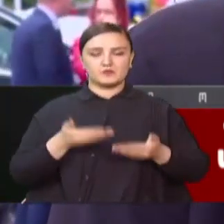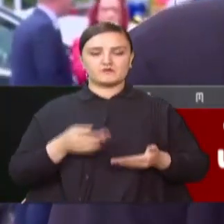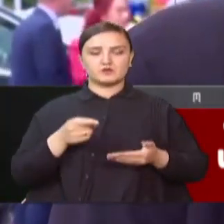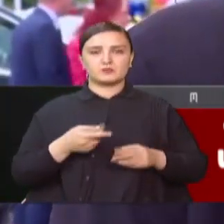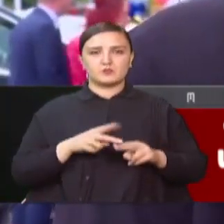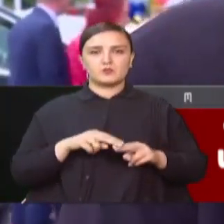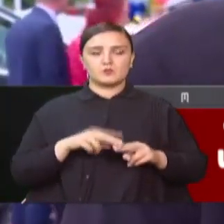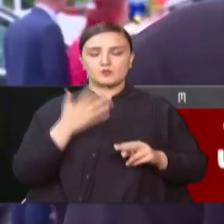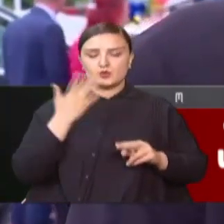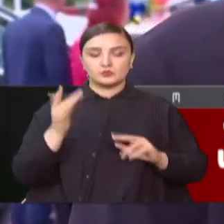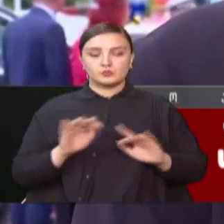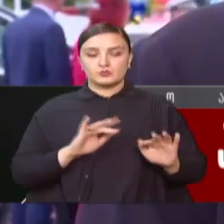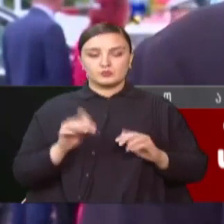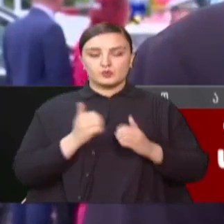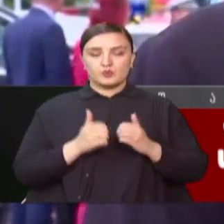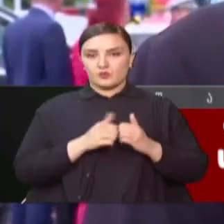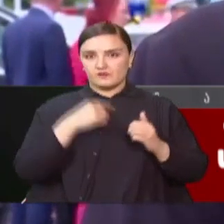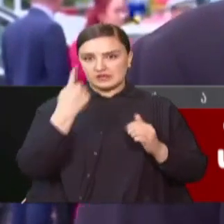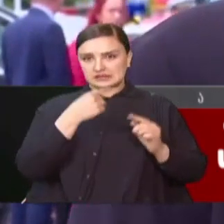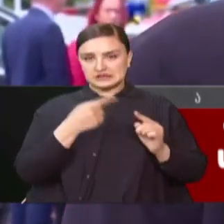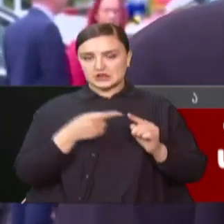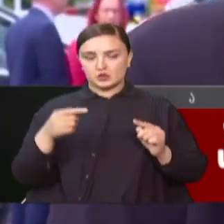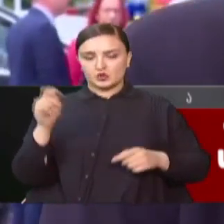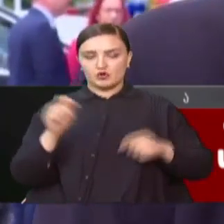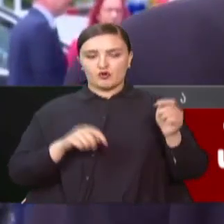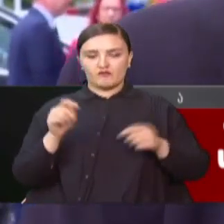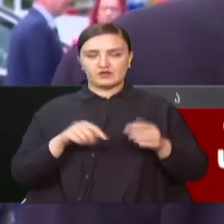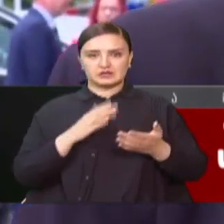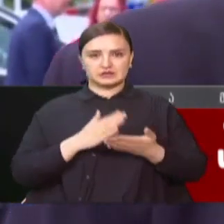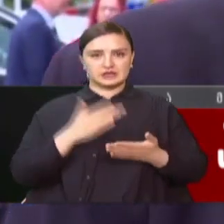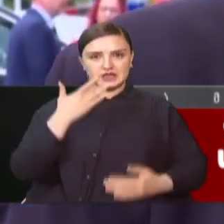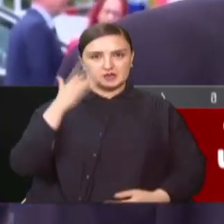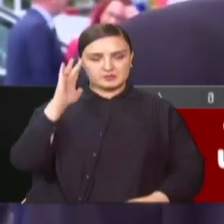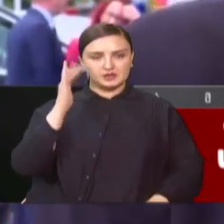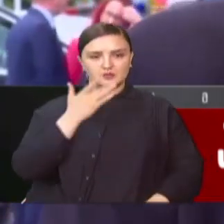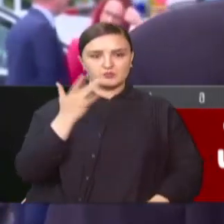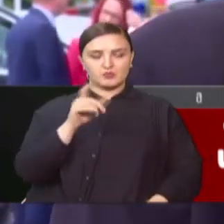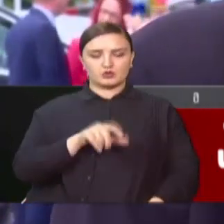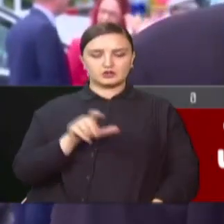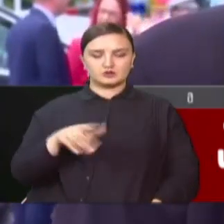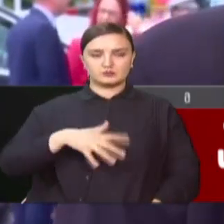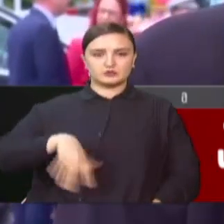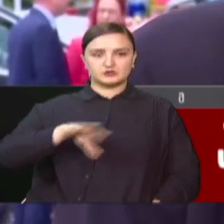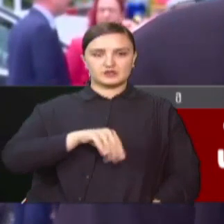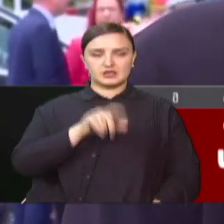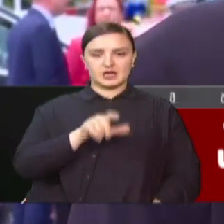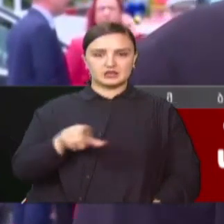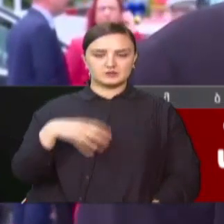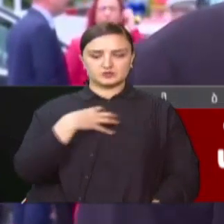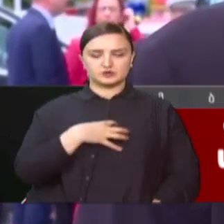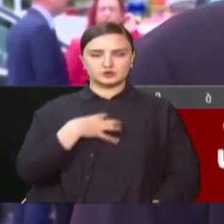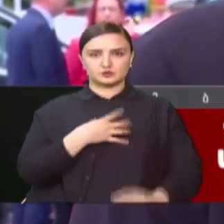კონსერვატიული პოლიტიკური მოქმედების ყოველწლიურ კონფერენციაზე, რომელიც წარმოადგენს ამერიკელი პოლიტიკოსების და ყველა იმ ადამიანის